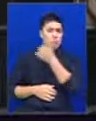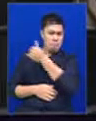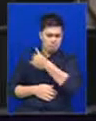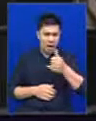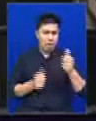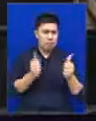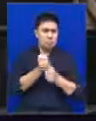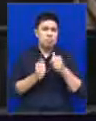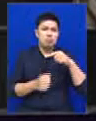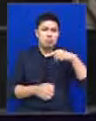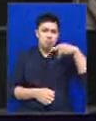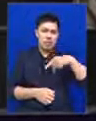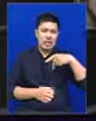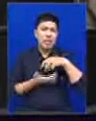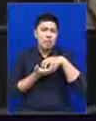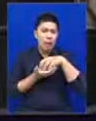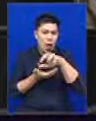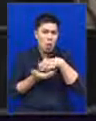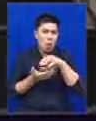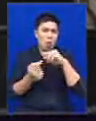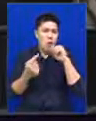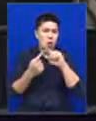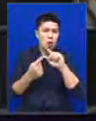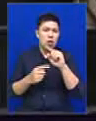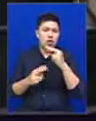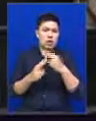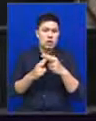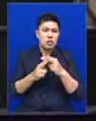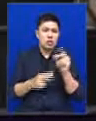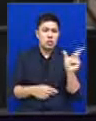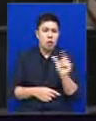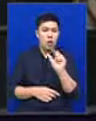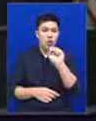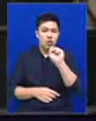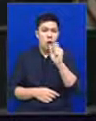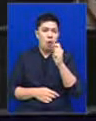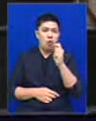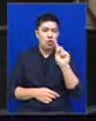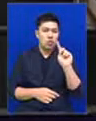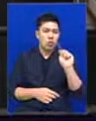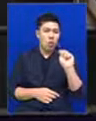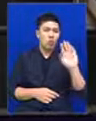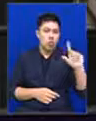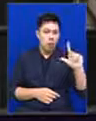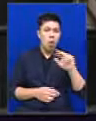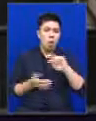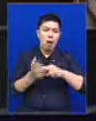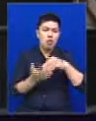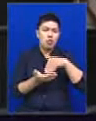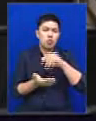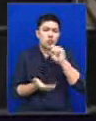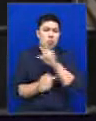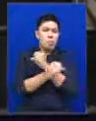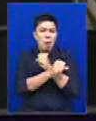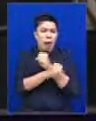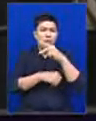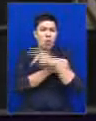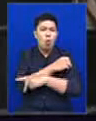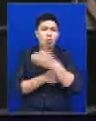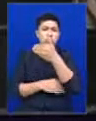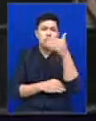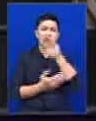เป็นพิเศษให้ร่วมกับในภาพของสอตช.คือศูนย์อำนวยการต่อต้านการทุจริตแห่งชาติซึ่งก็ถือว่า